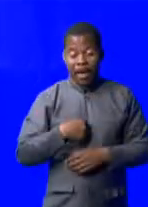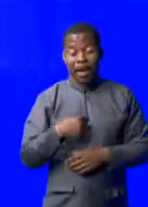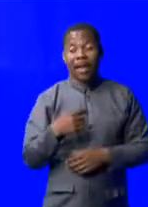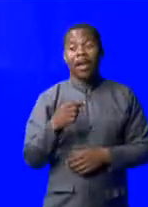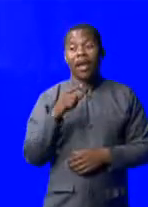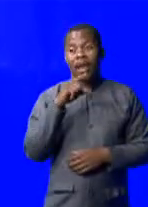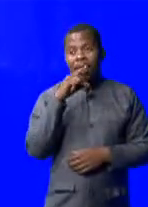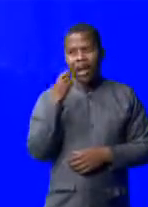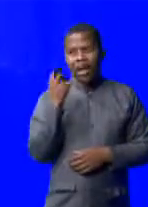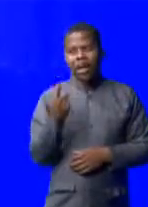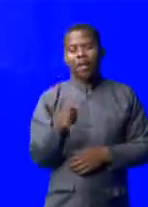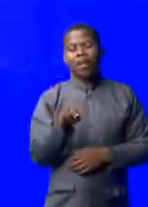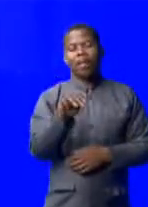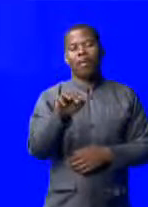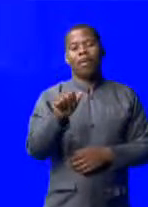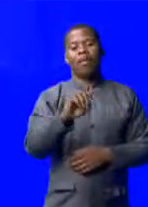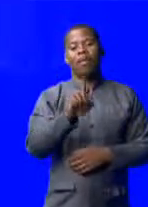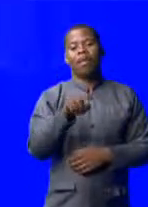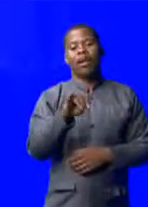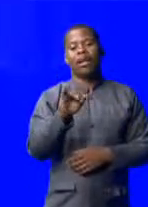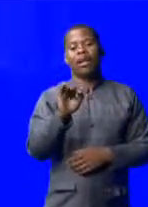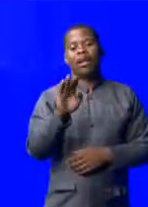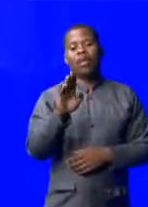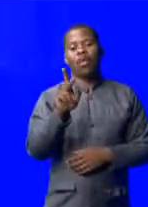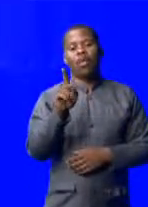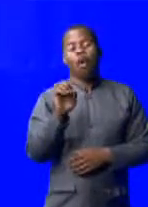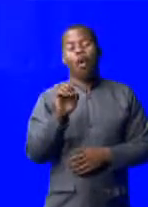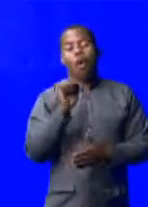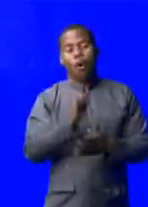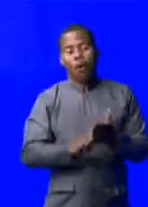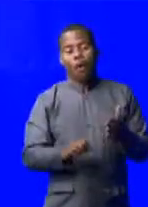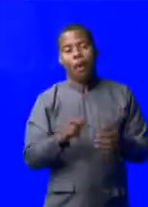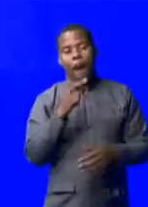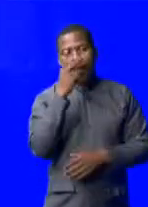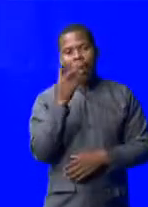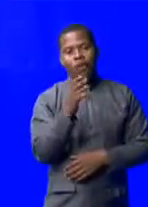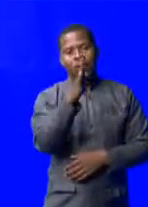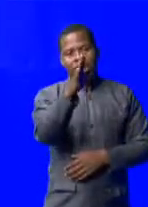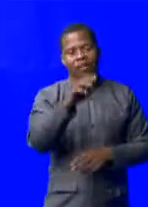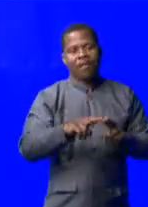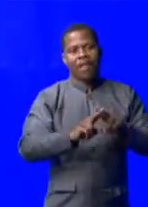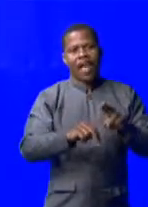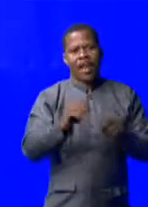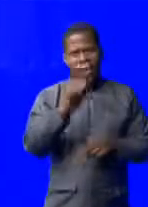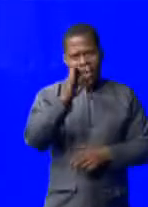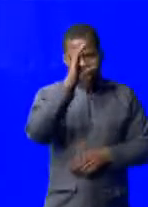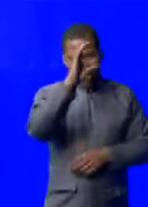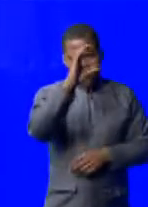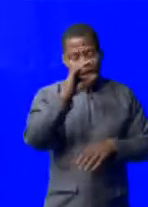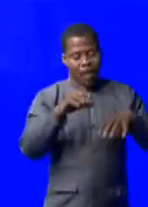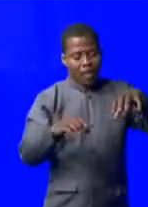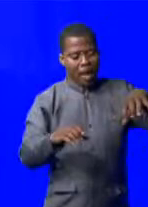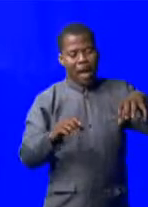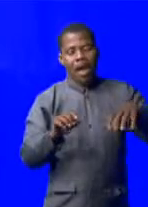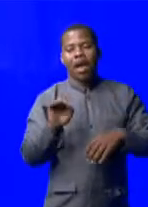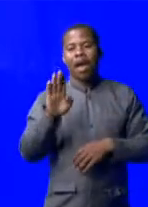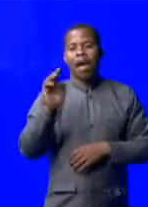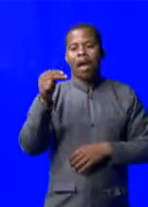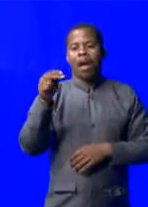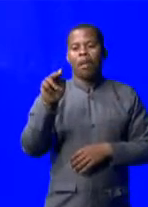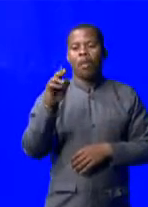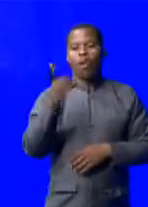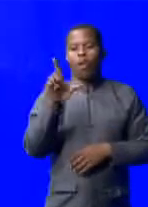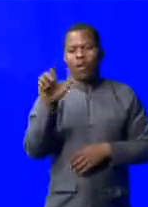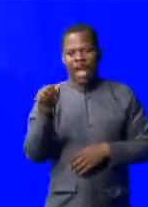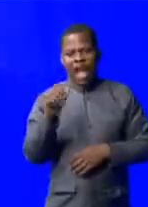lami ngingibheki ngwaMazibuko ngisuka le mafutheni emphakathini wakabhudla sikhulu sami ngobaba